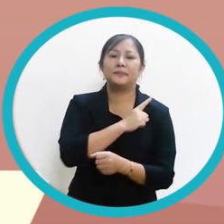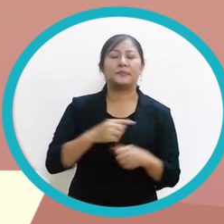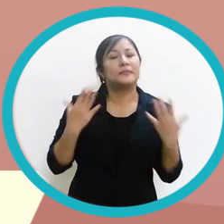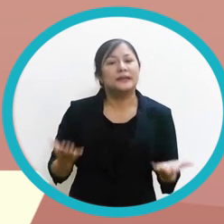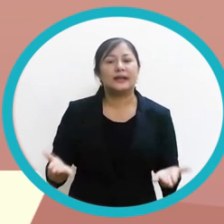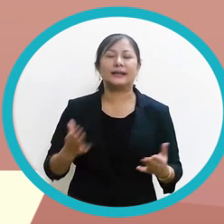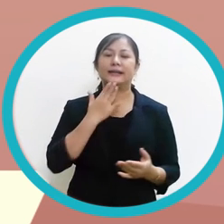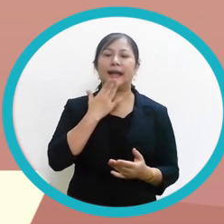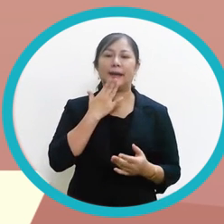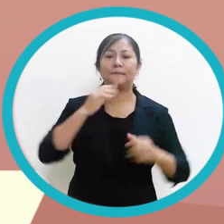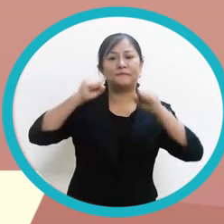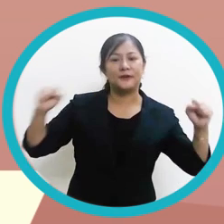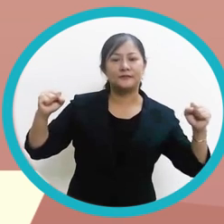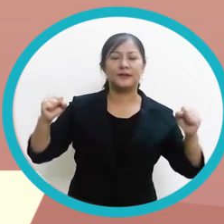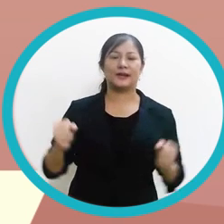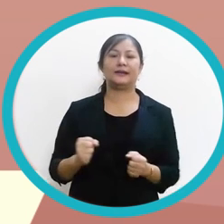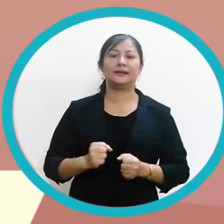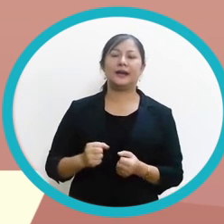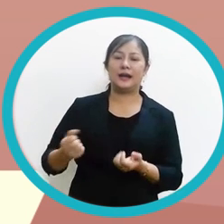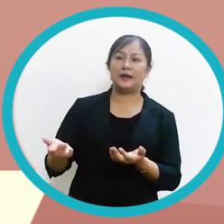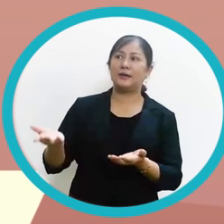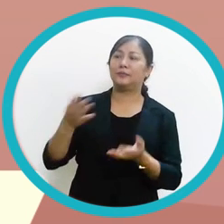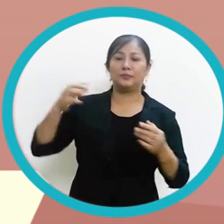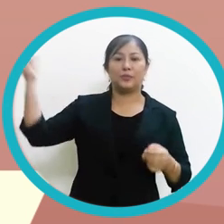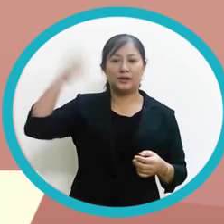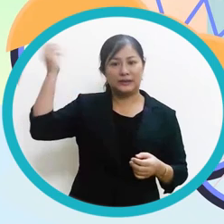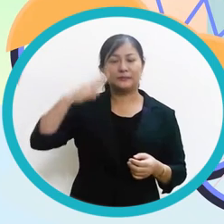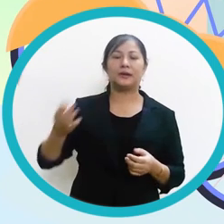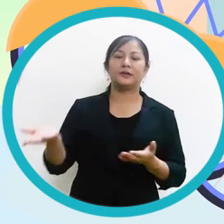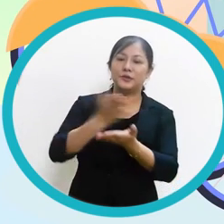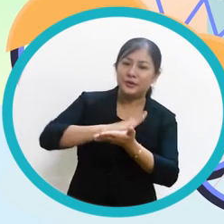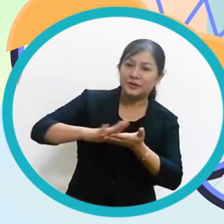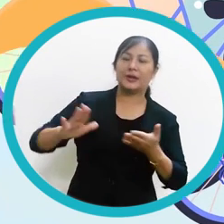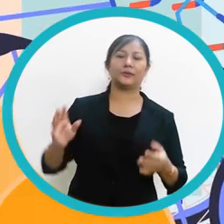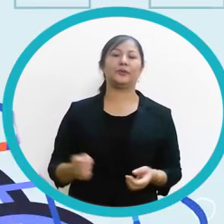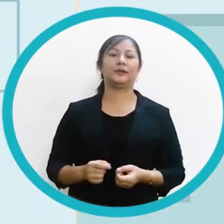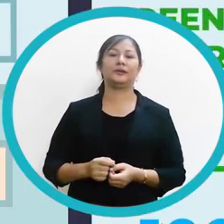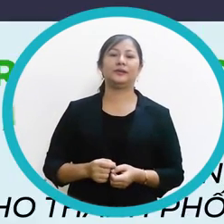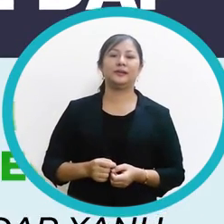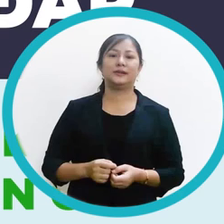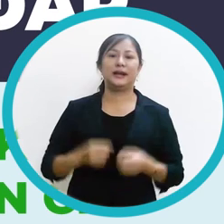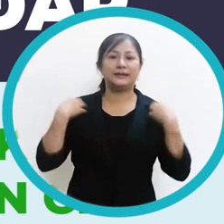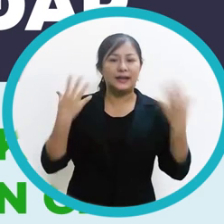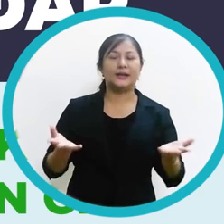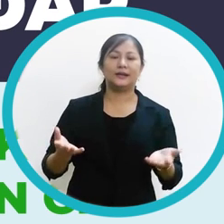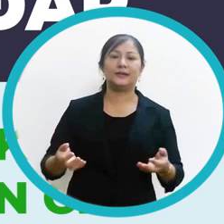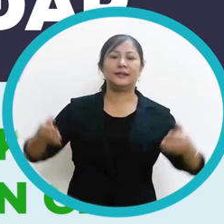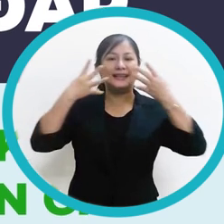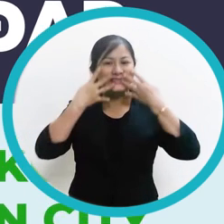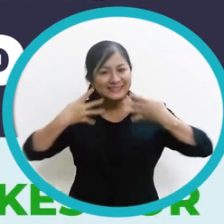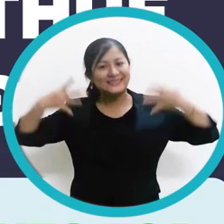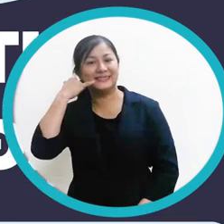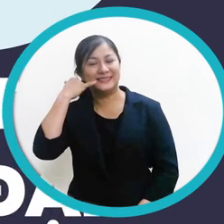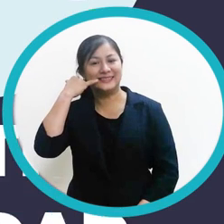tháng trước còn chân ướt chân ráo tới Đà Nẵng lập nghiệp, giờ đây Nam đã vững vàng, an tâm hơn rất nhiều vì mọi thắc mắc hay phản ánh nào